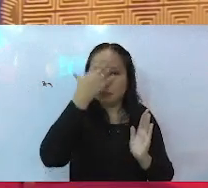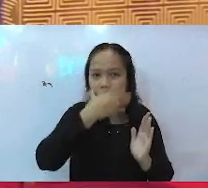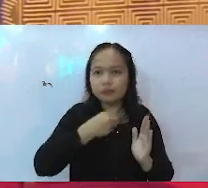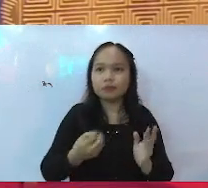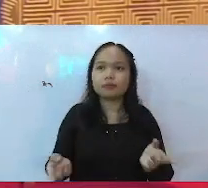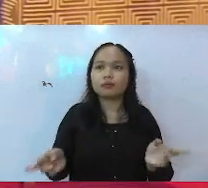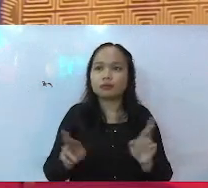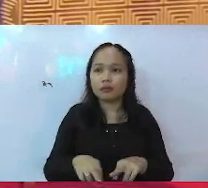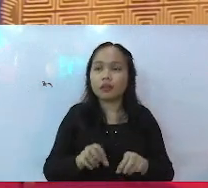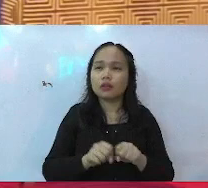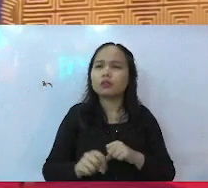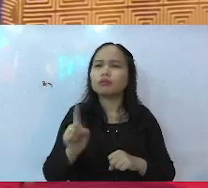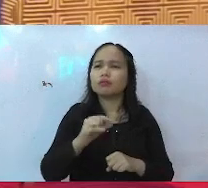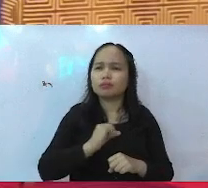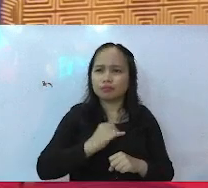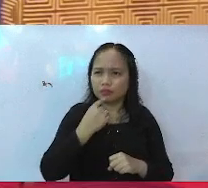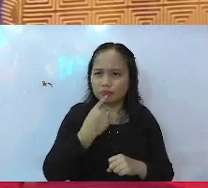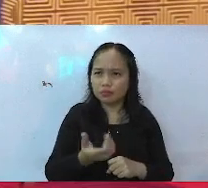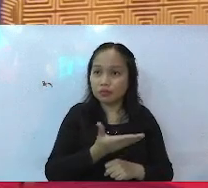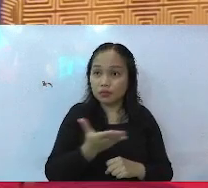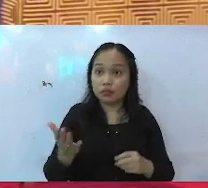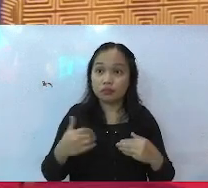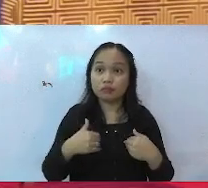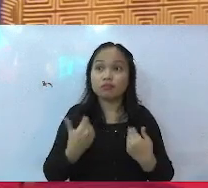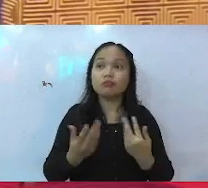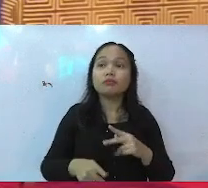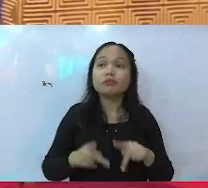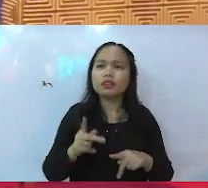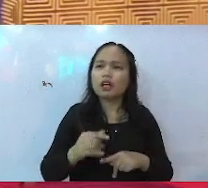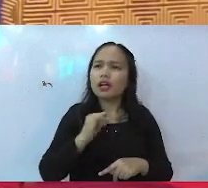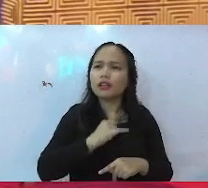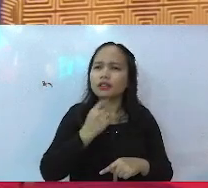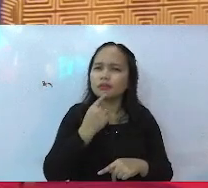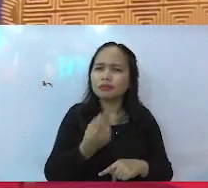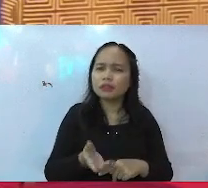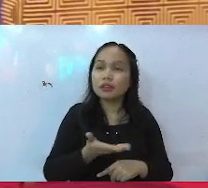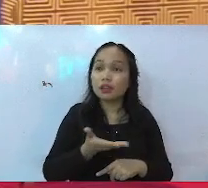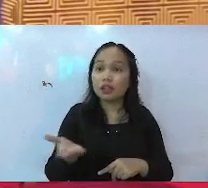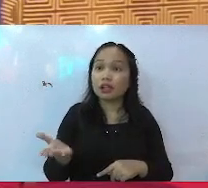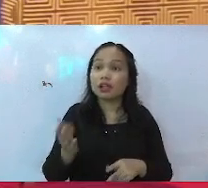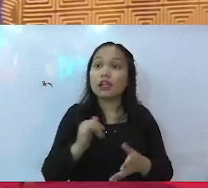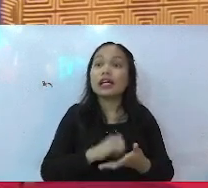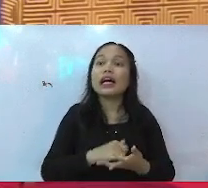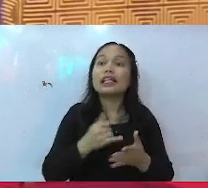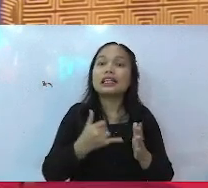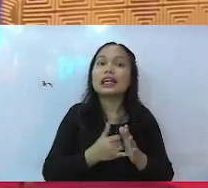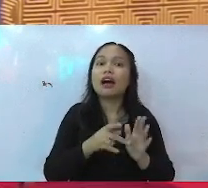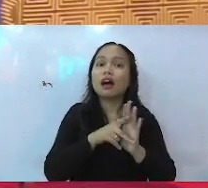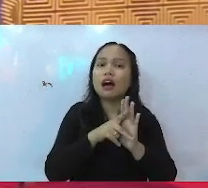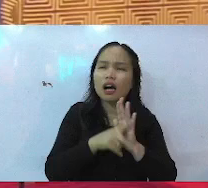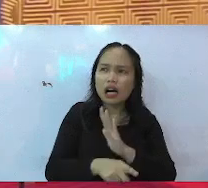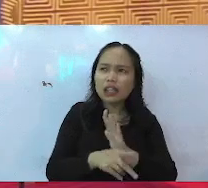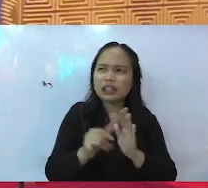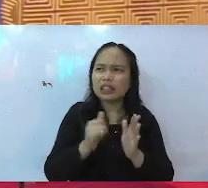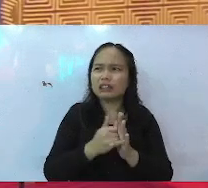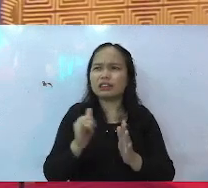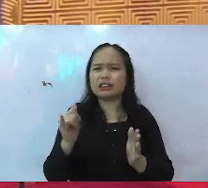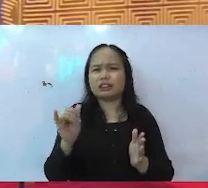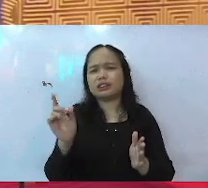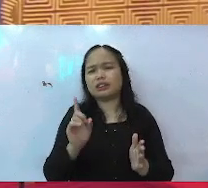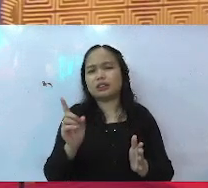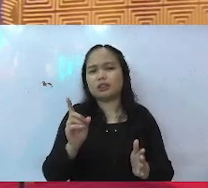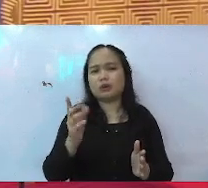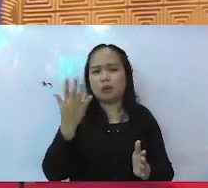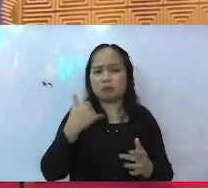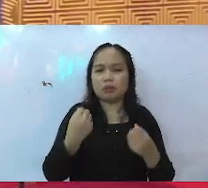diyan kaya ko sinasabi sa inyo young people because ah Sabi ko nga sa inyo ito yung pumapatay k bakit hindi ka Mak maliban sa